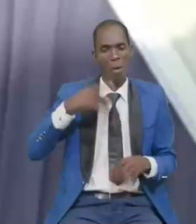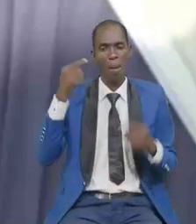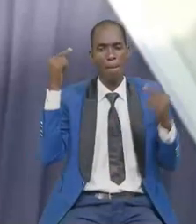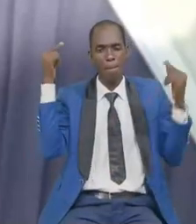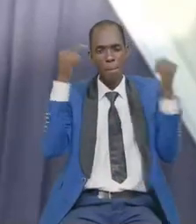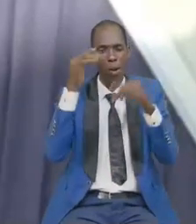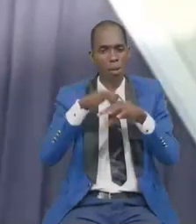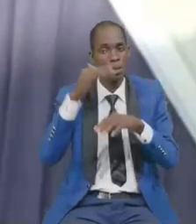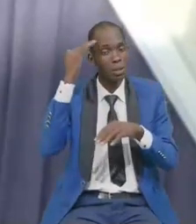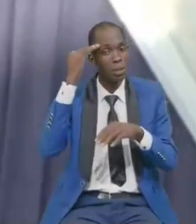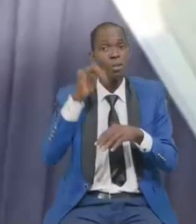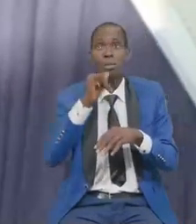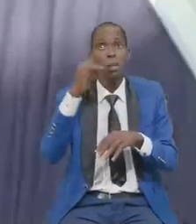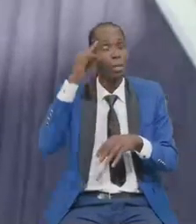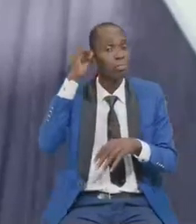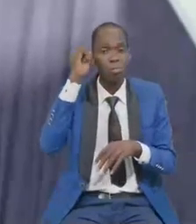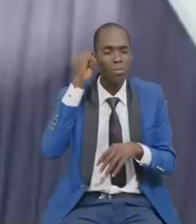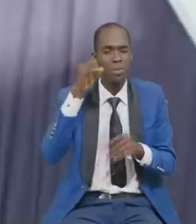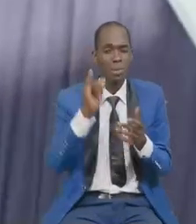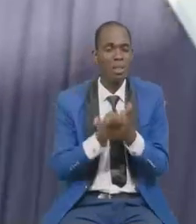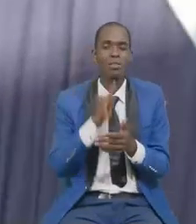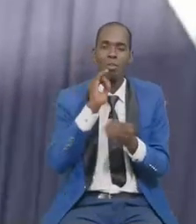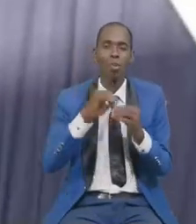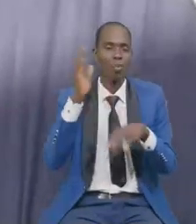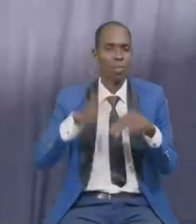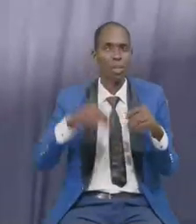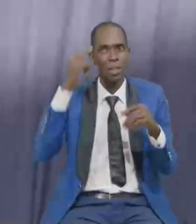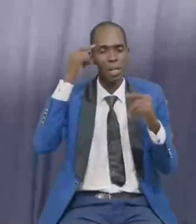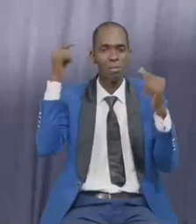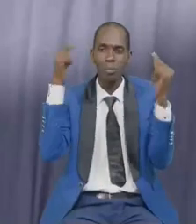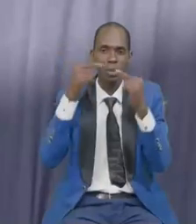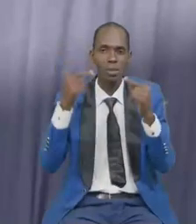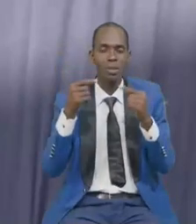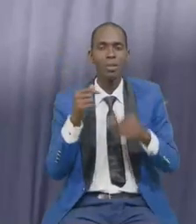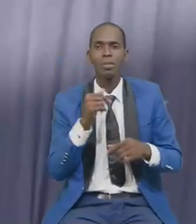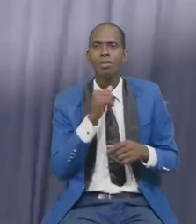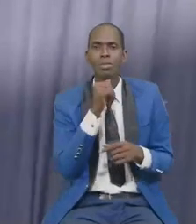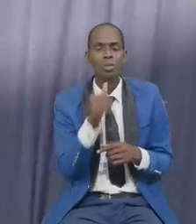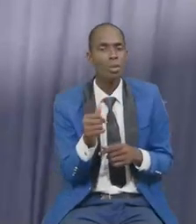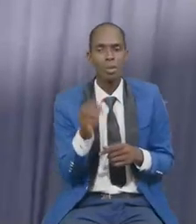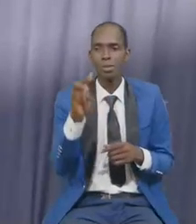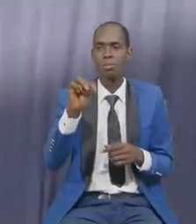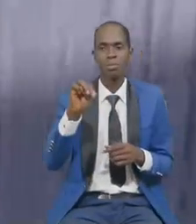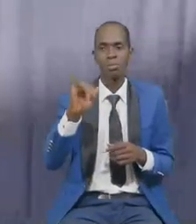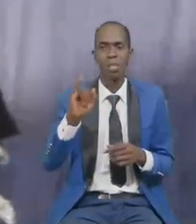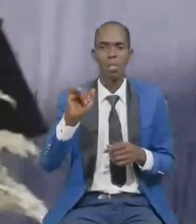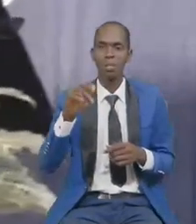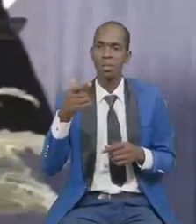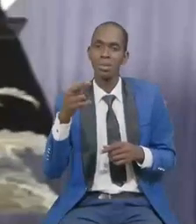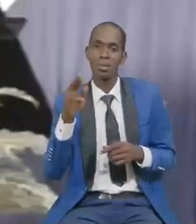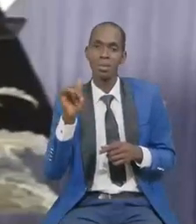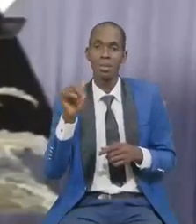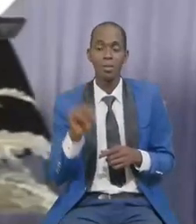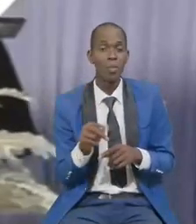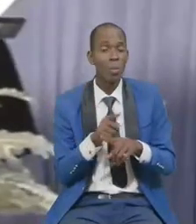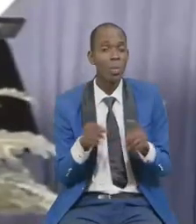les maux de tête, c'est plus que les maux de tête. Ce n'est pas migraine, hein? C'est plus que migraine. C'est un coup